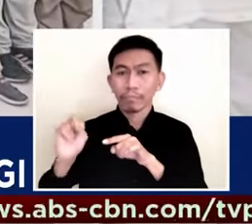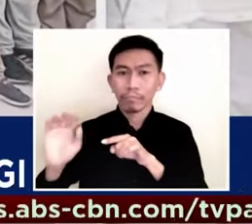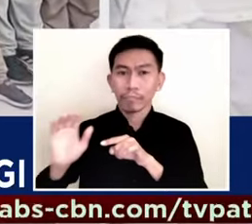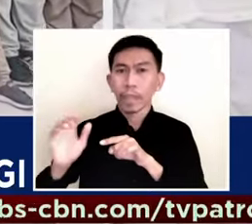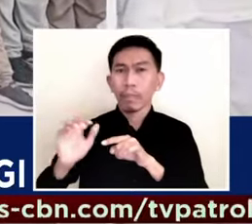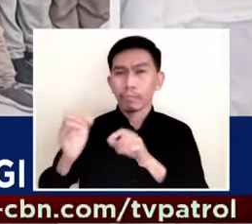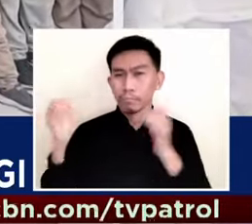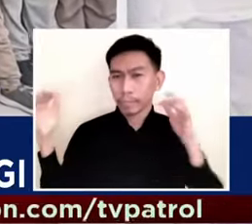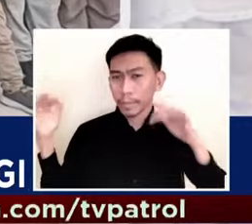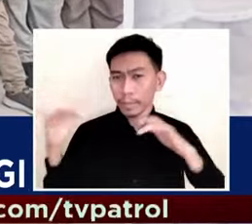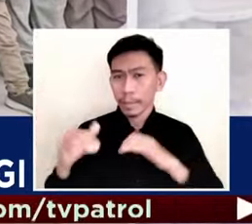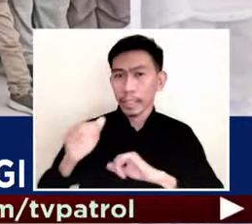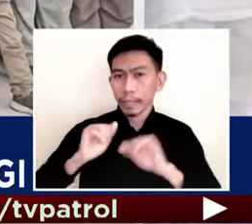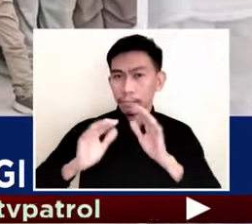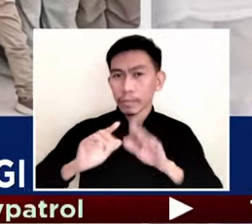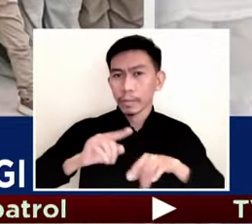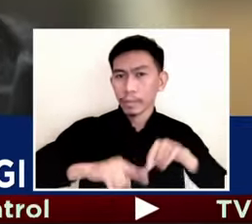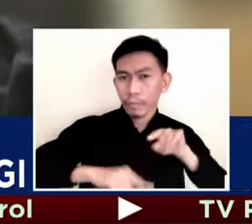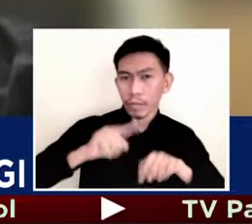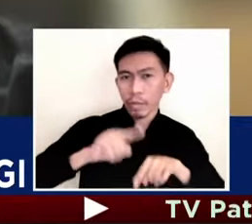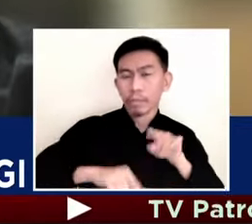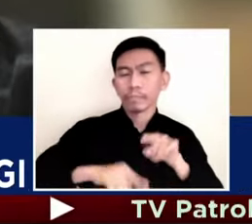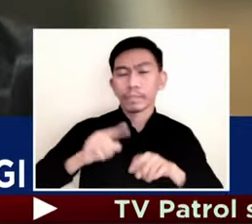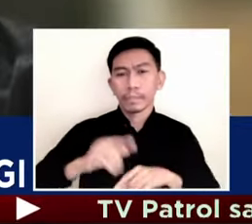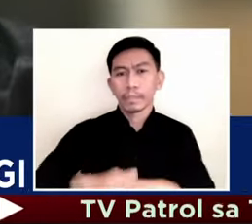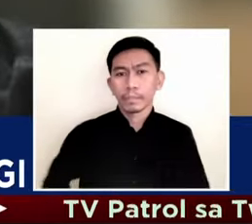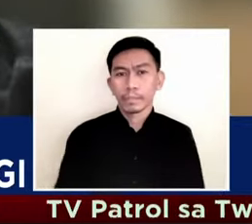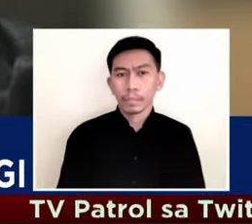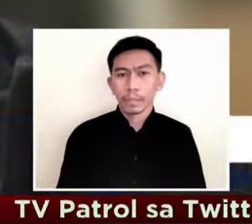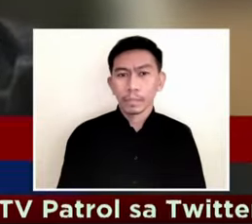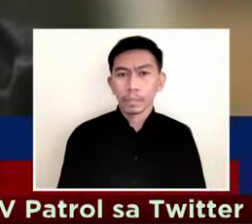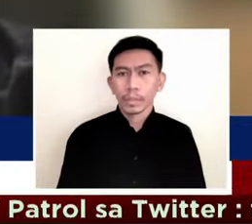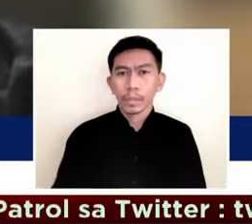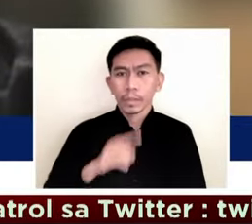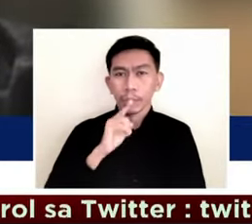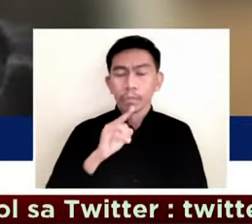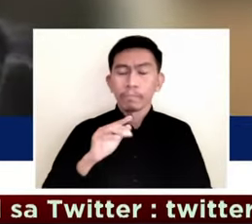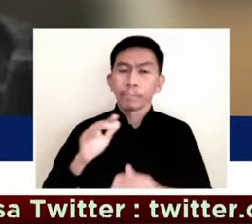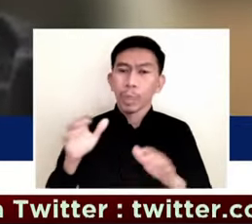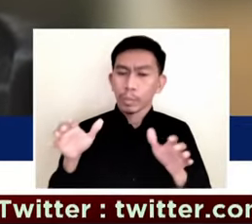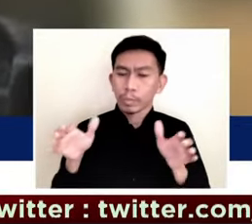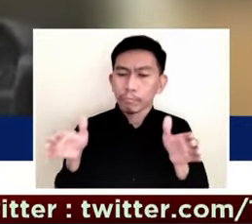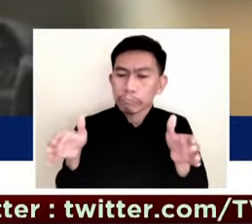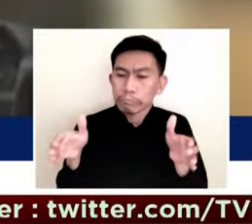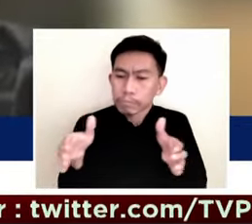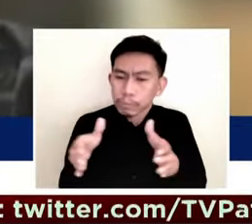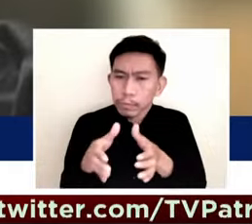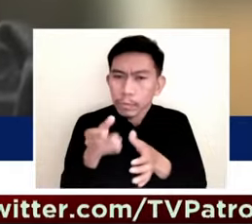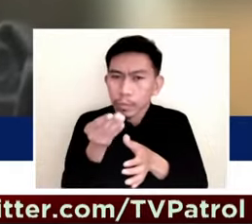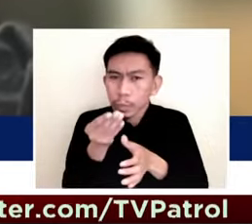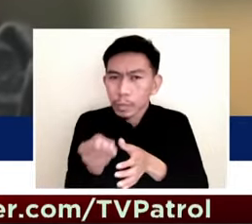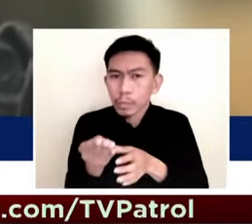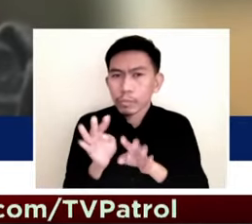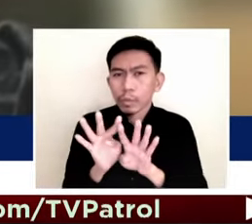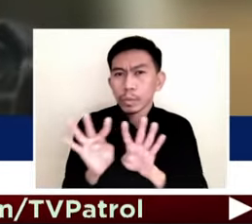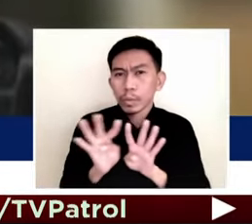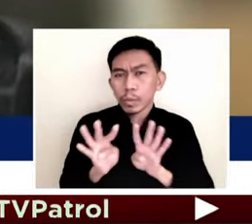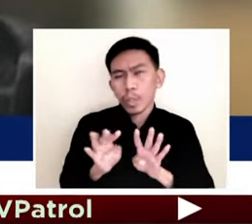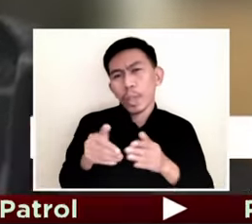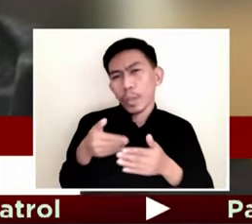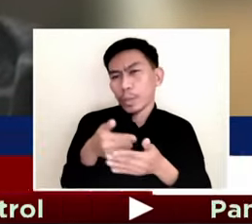sa loob at labas ng industriya. It was very intimate. It was just the people who were very close to